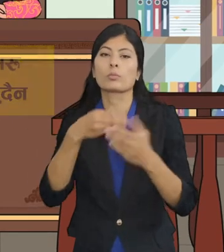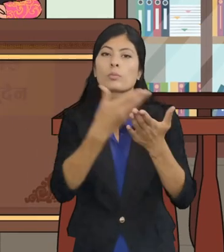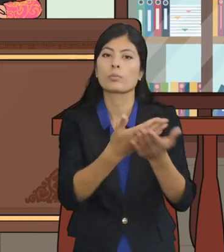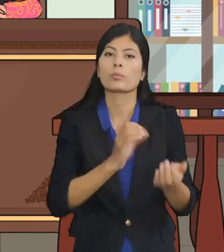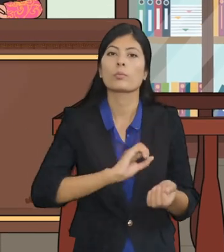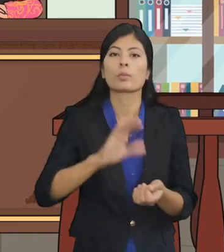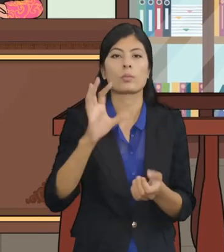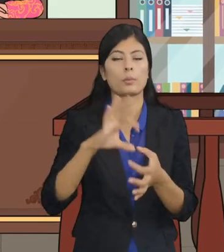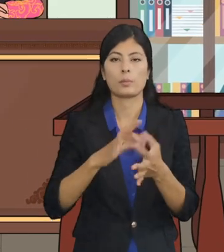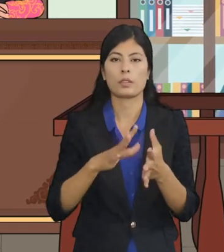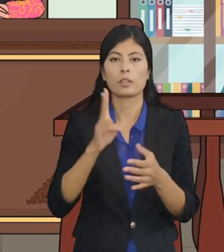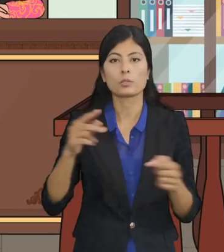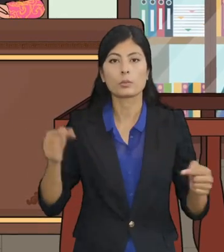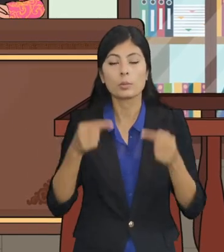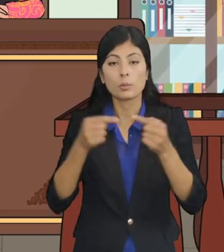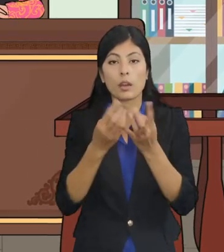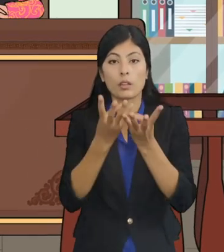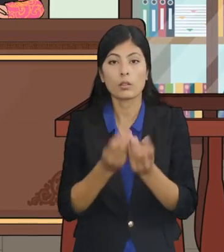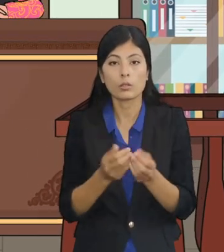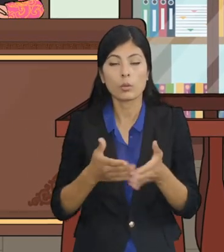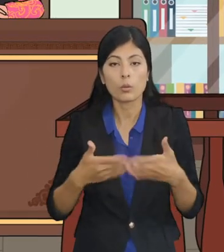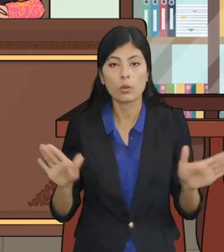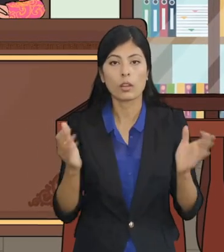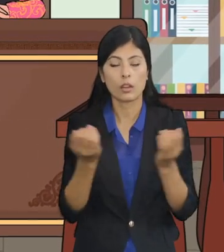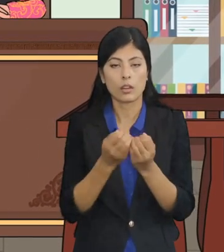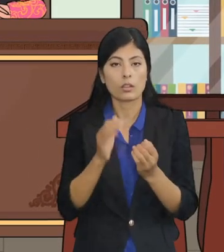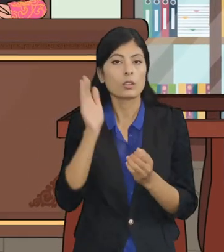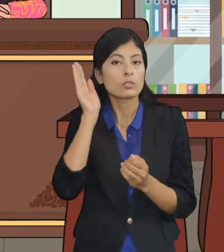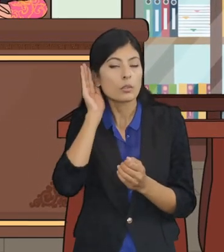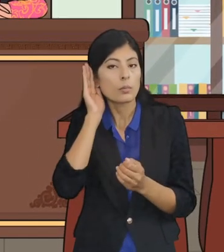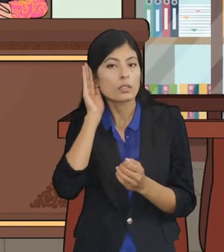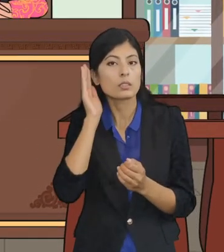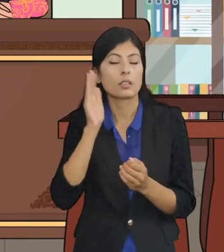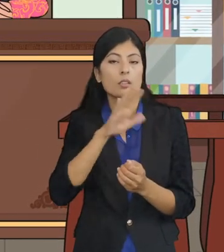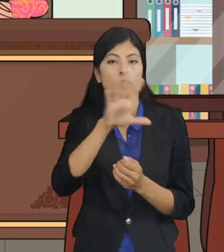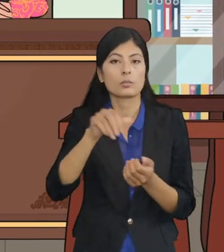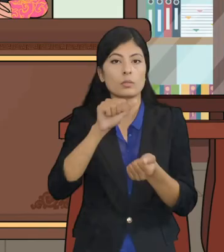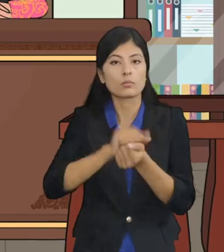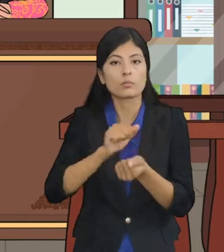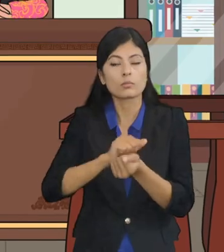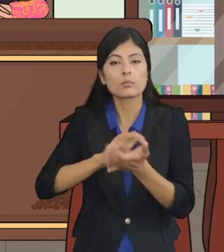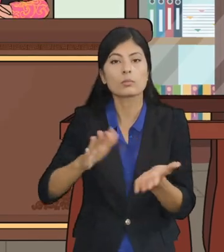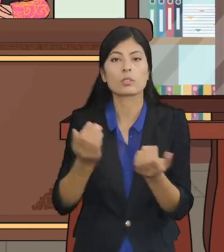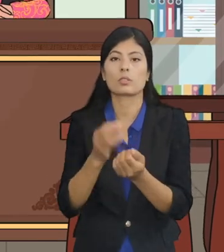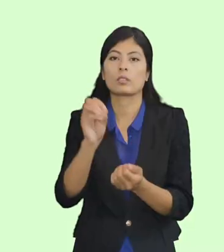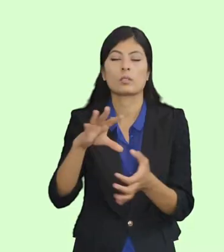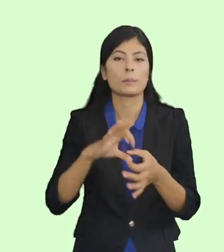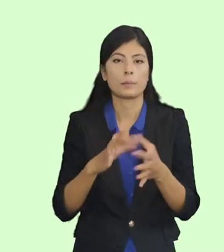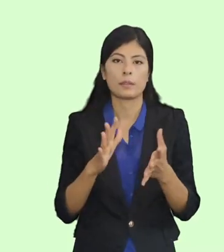यस्तै विवादको तथ्य खुलाई कुनै समाचार कुनै पत्रिकामा सम्प्रेषण हुन दिनु हुँदैन।